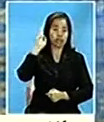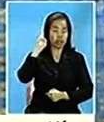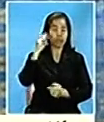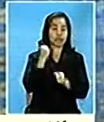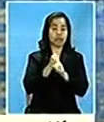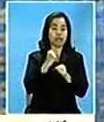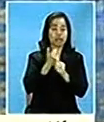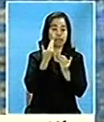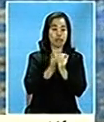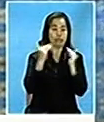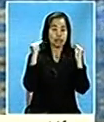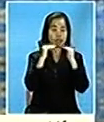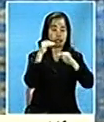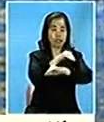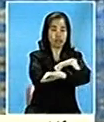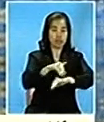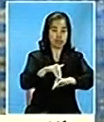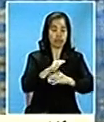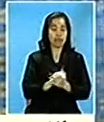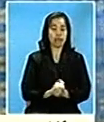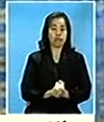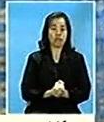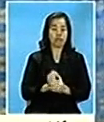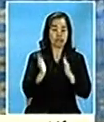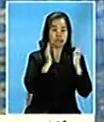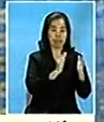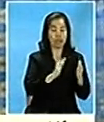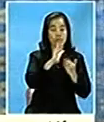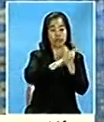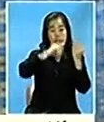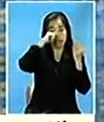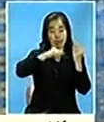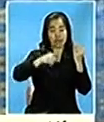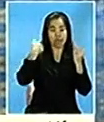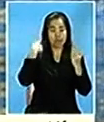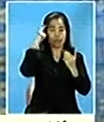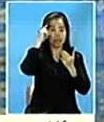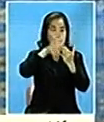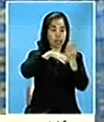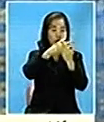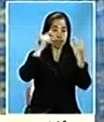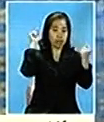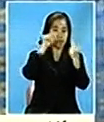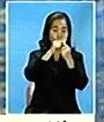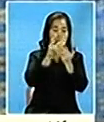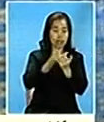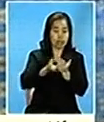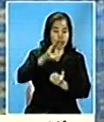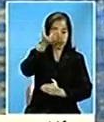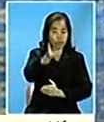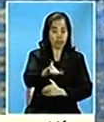ใดข้อ2ประเทศไทยดำรงความมุ่งหมายที่ต้องลงทุนเพื่อการพัฒนาประเทศอย่างต่